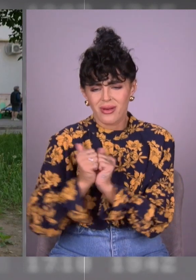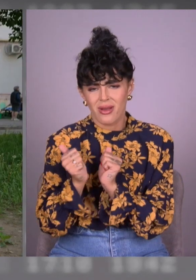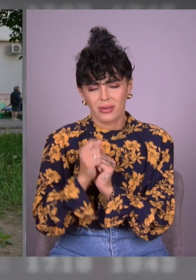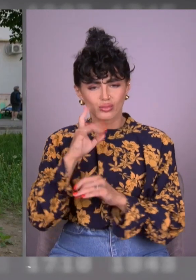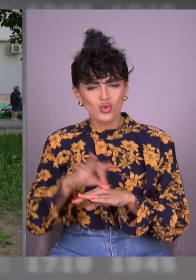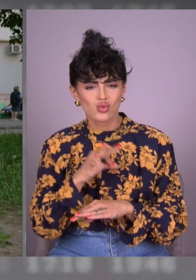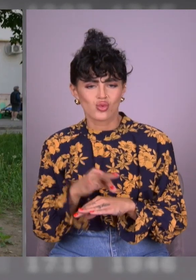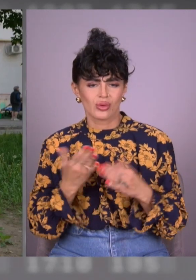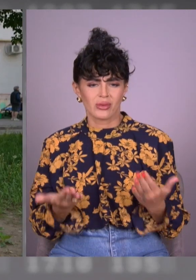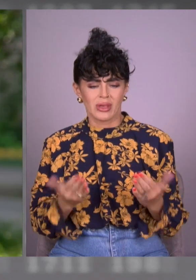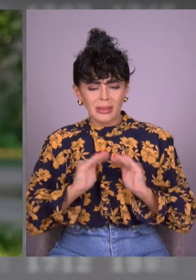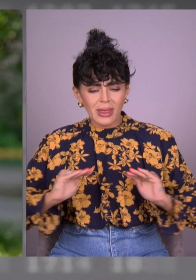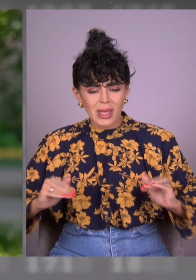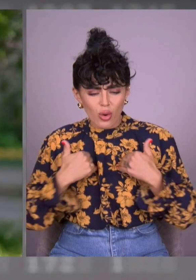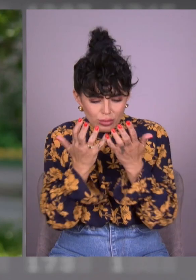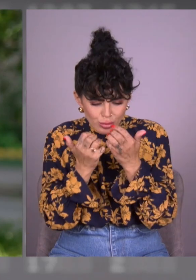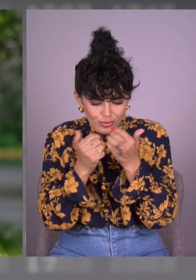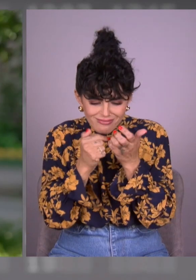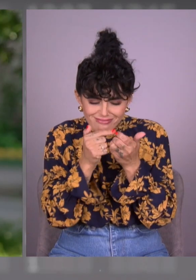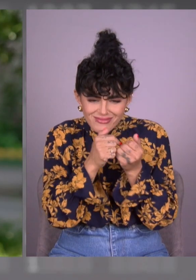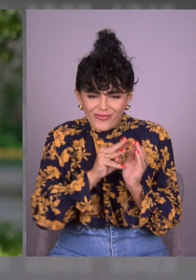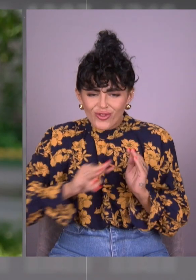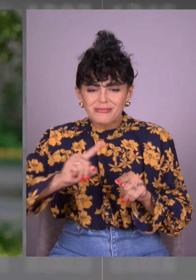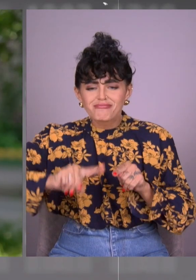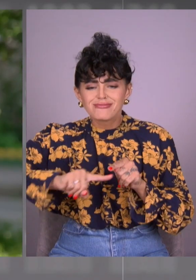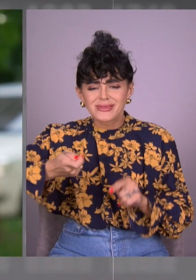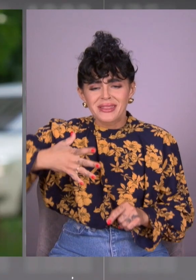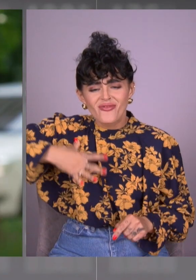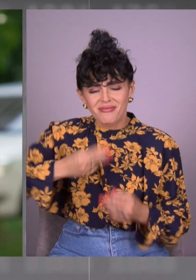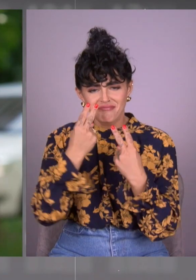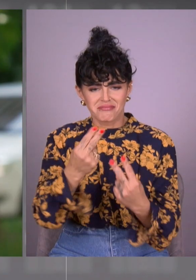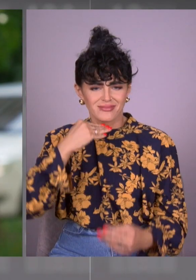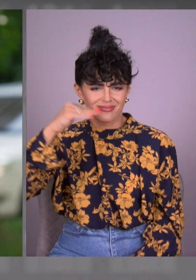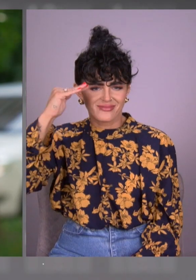Діти вже рахують хвилини, бо терпець увірвався.